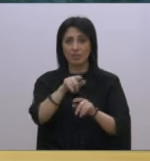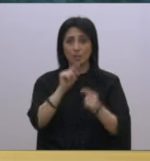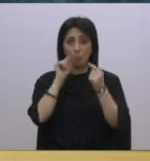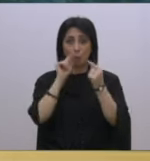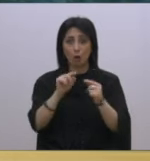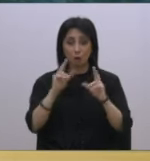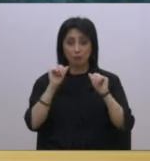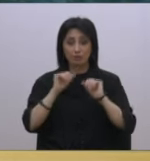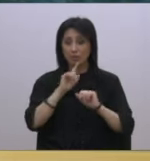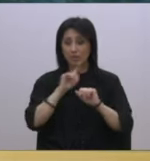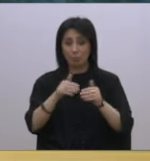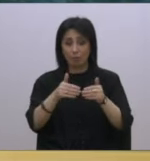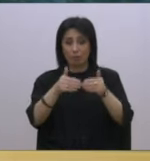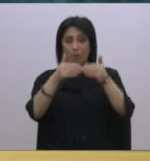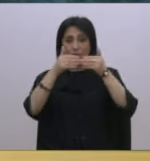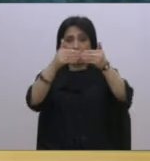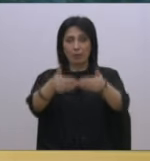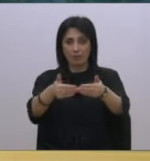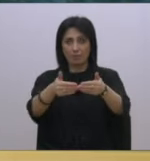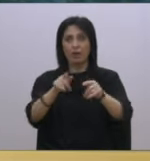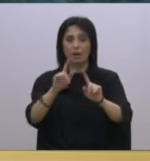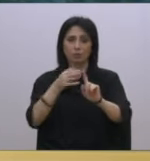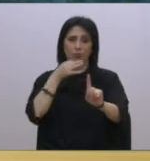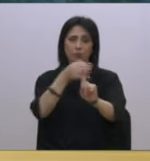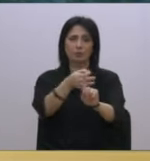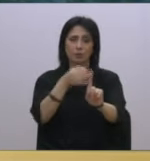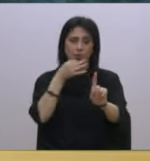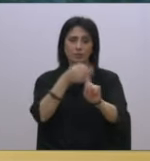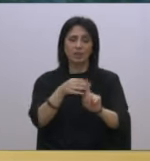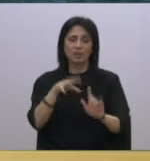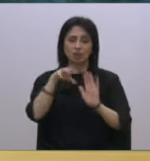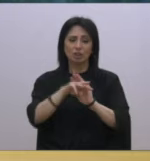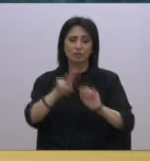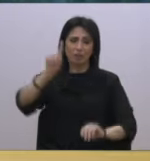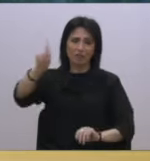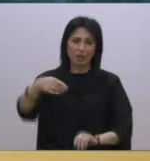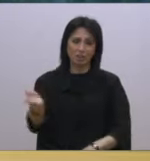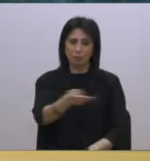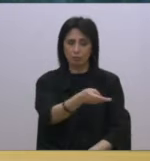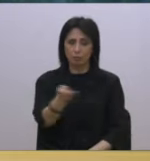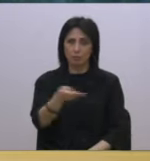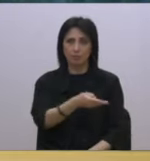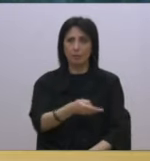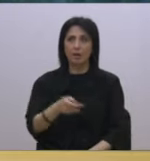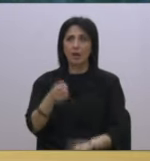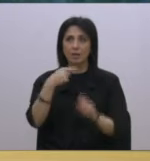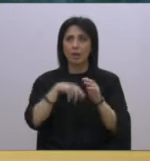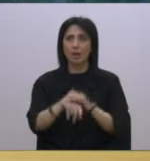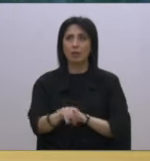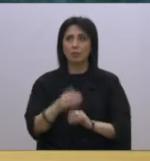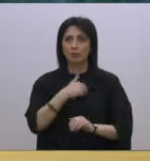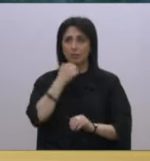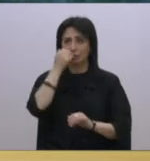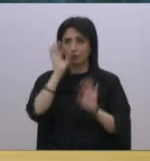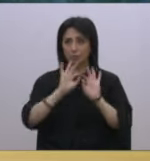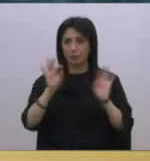протестим шидобиян формебс, амшем тхуэши шиян сакт самнисту арис, валдебули чайриос, там акенан гаум динаре, вина мадлова